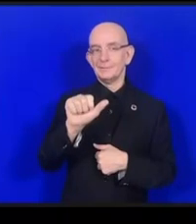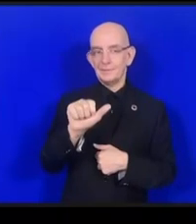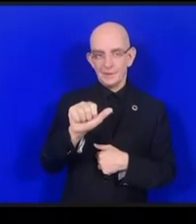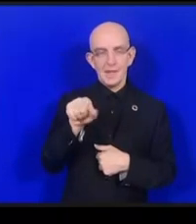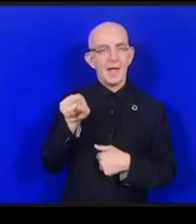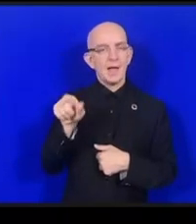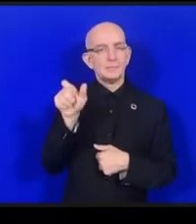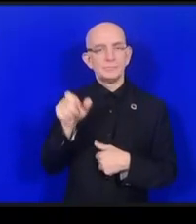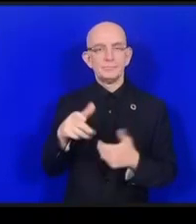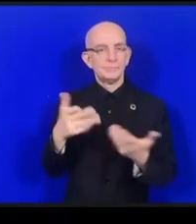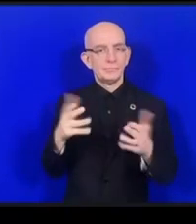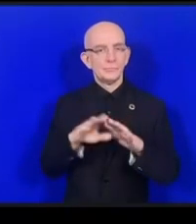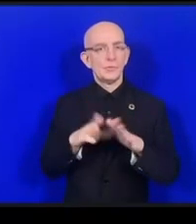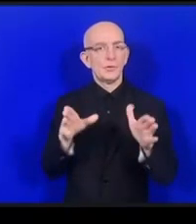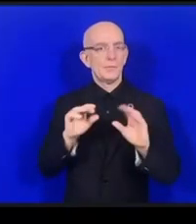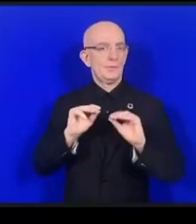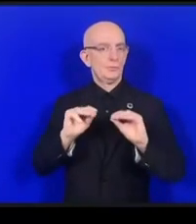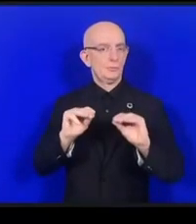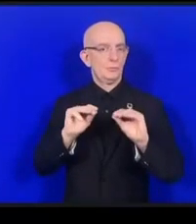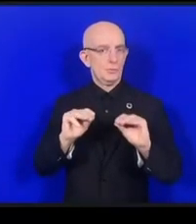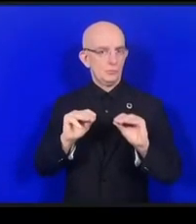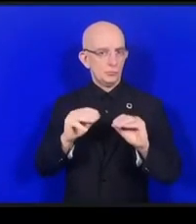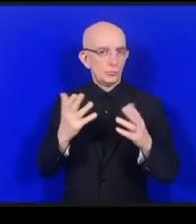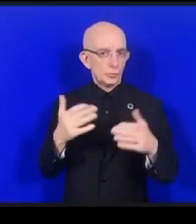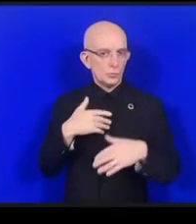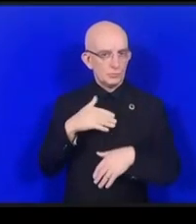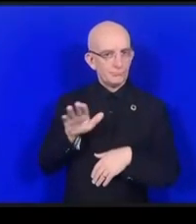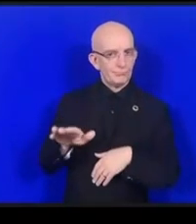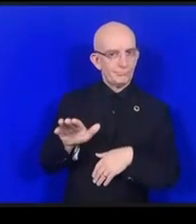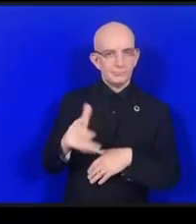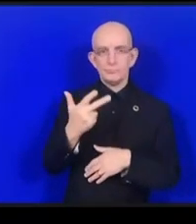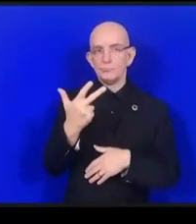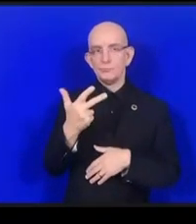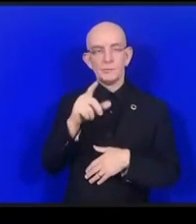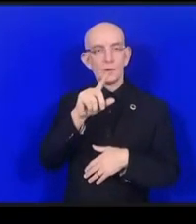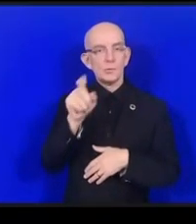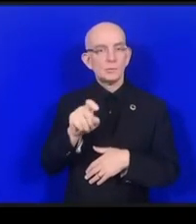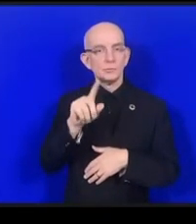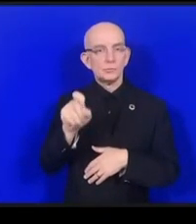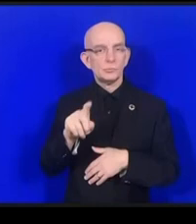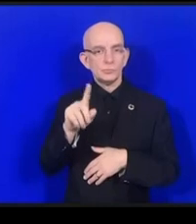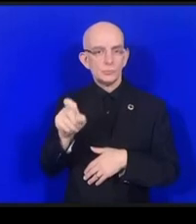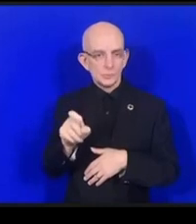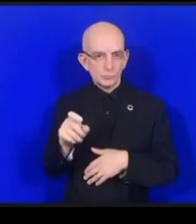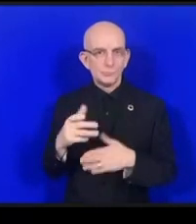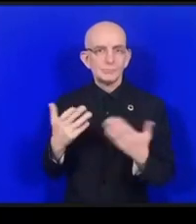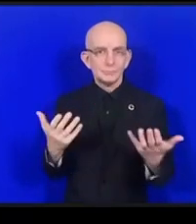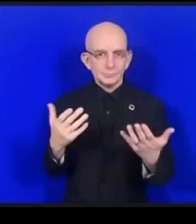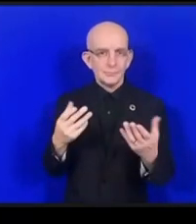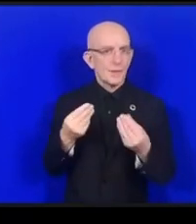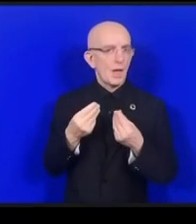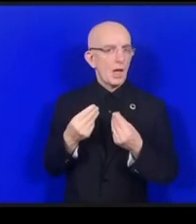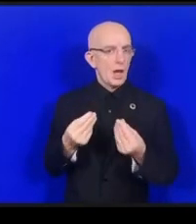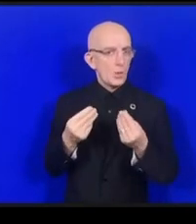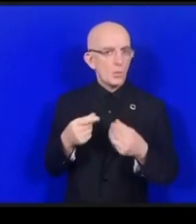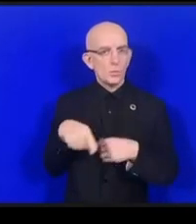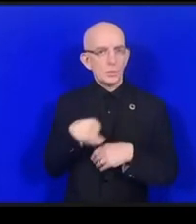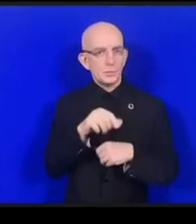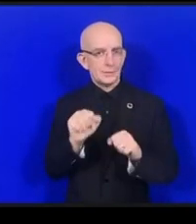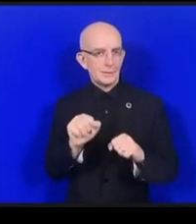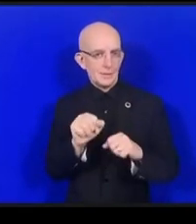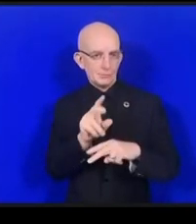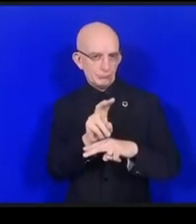образованию вопрос к Лизе Каким образом мы можем ускорить процесс ускорения достижения цур